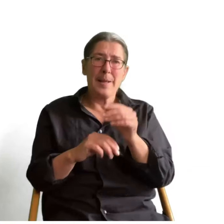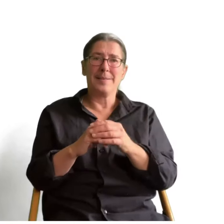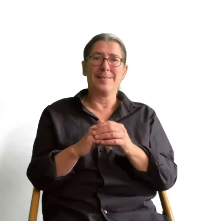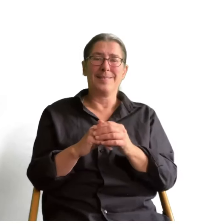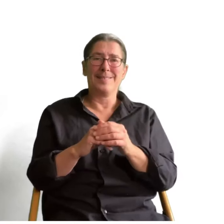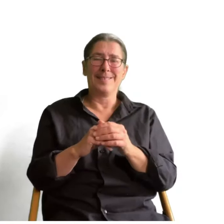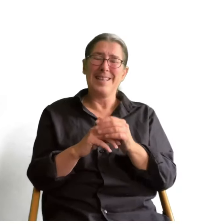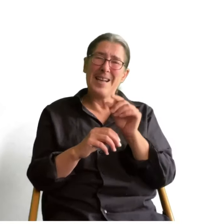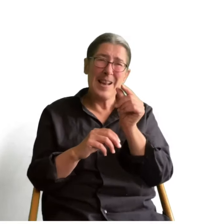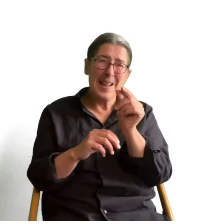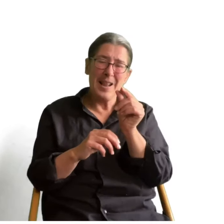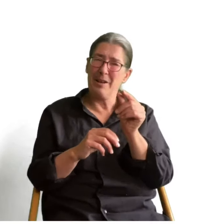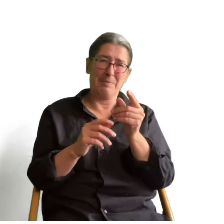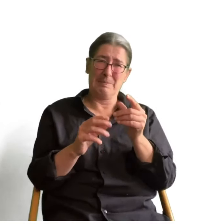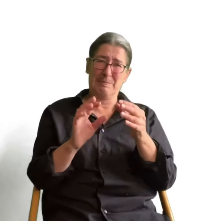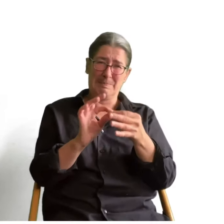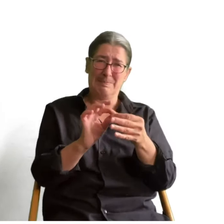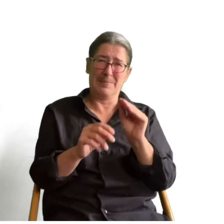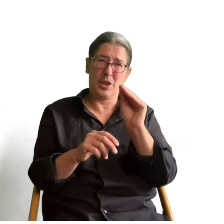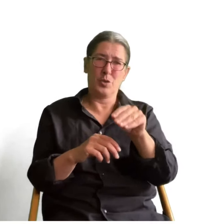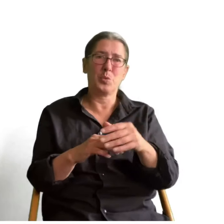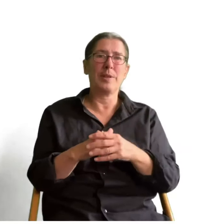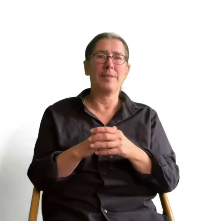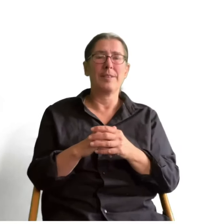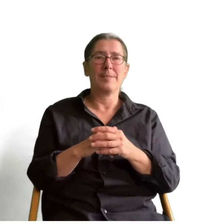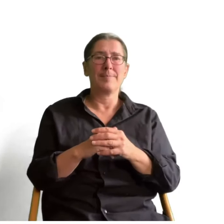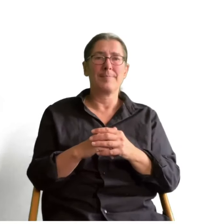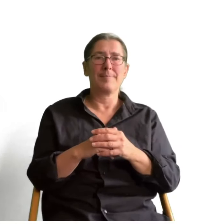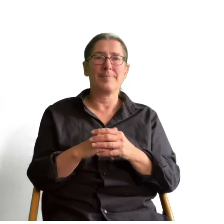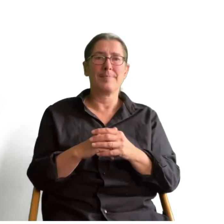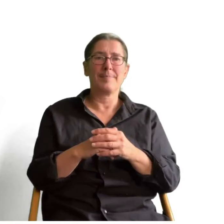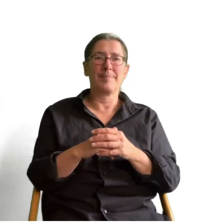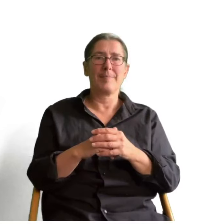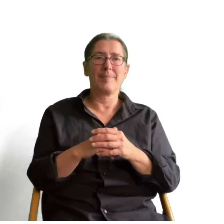Noch ein ganz kleines, eine ganz kleine Anmerkung, wie man